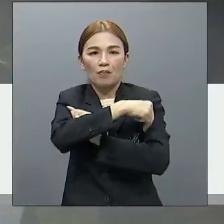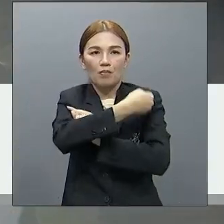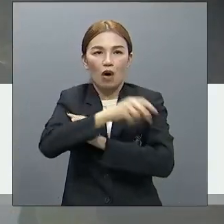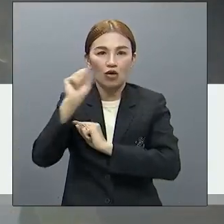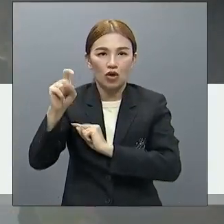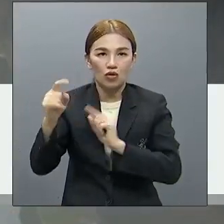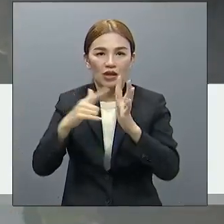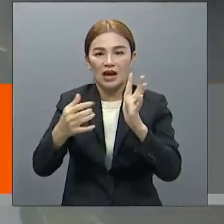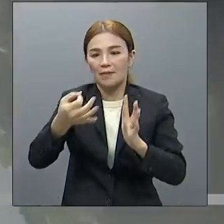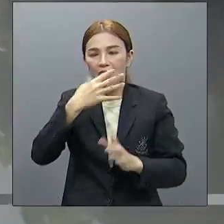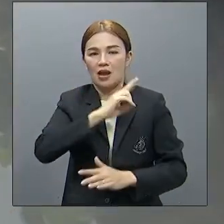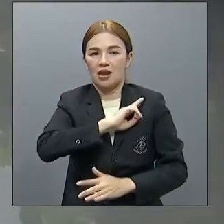รับประทานเองค่ะ